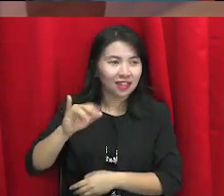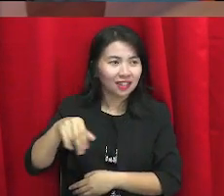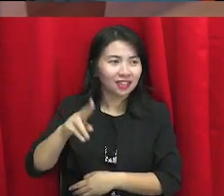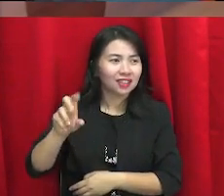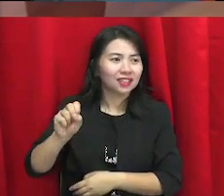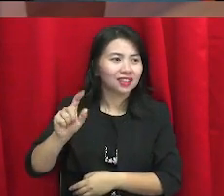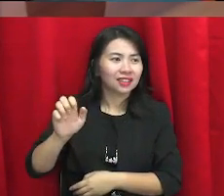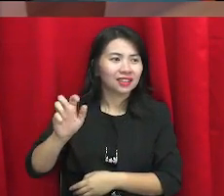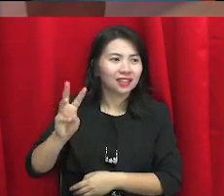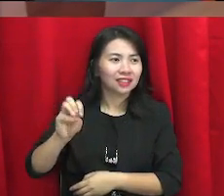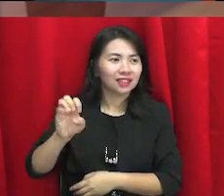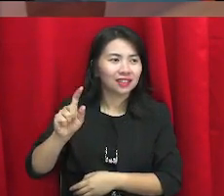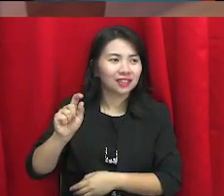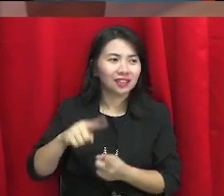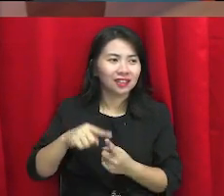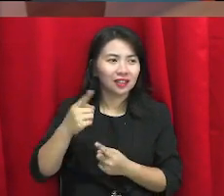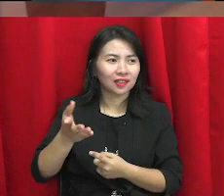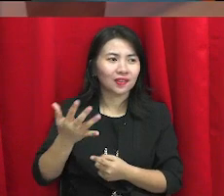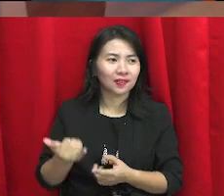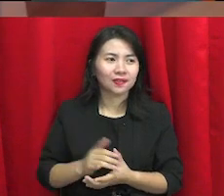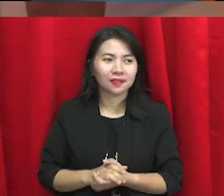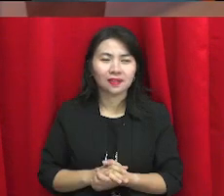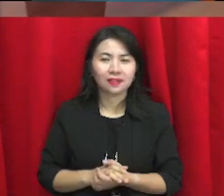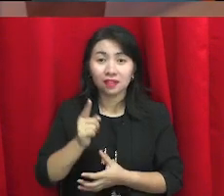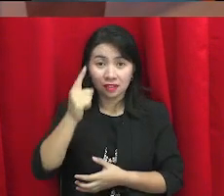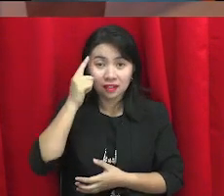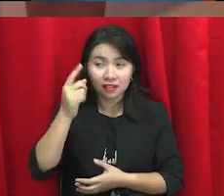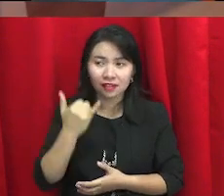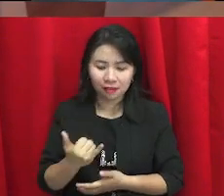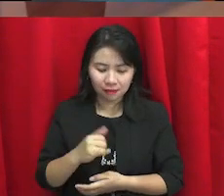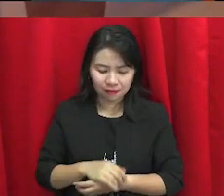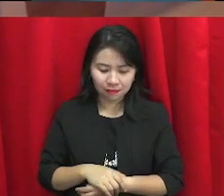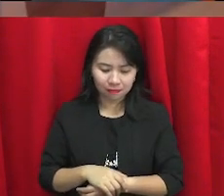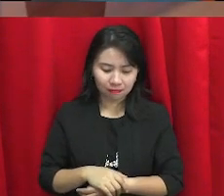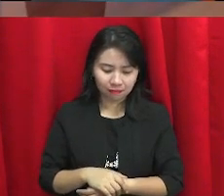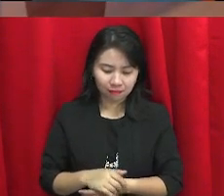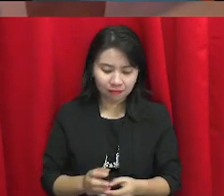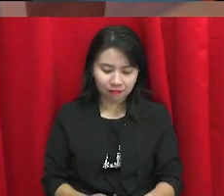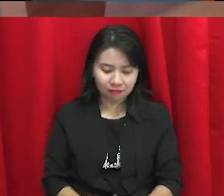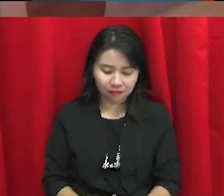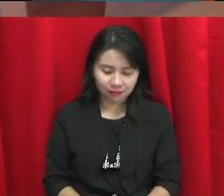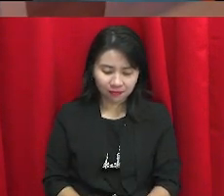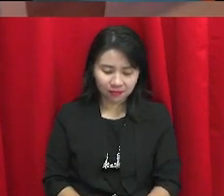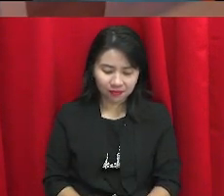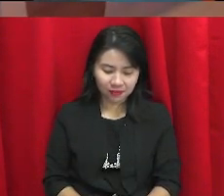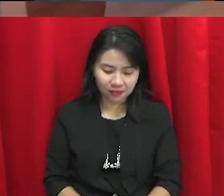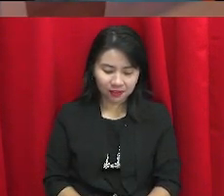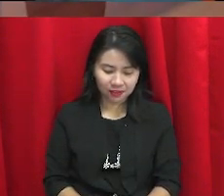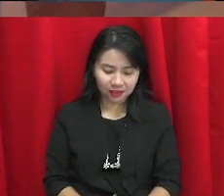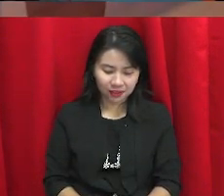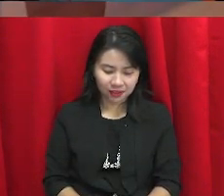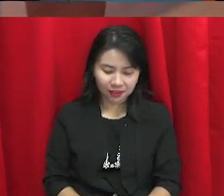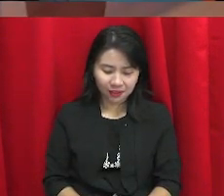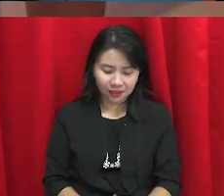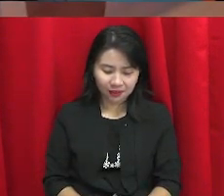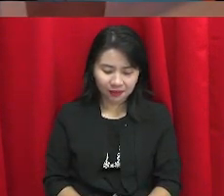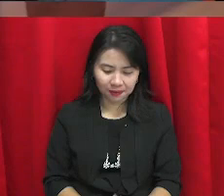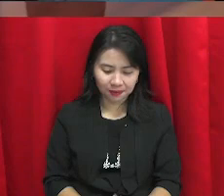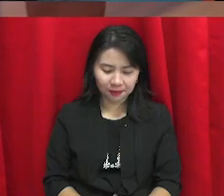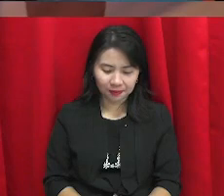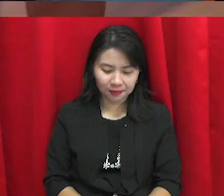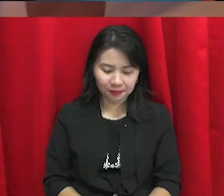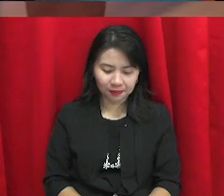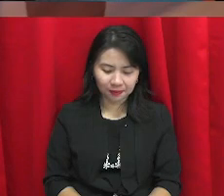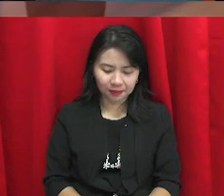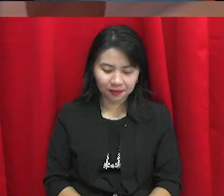Ang tindi. Grabe ka na. Oo. Ang Diyos pa yung mag-a-adjust para sa iyo, ha? Ang bira. Ikaw na lang